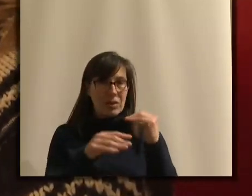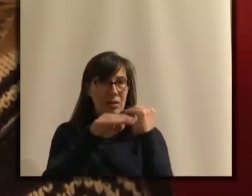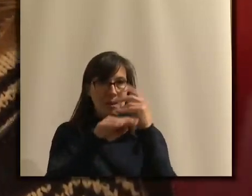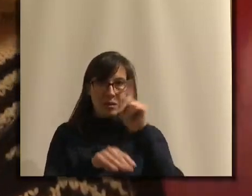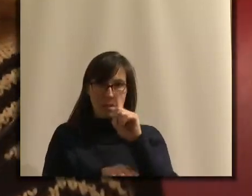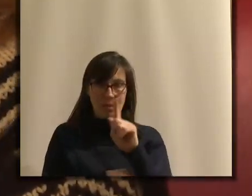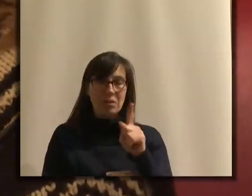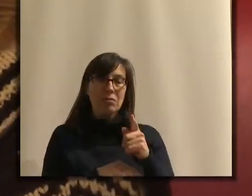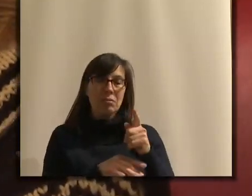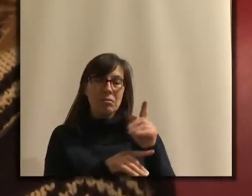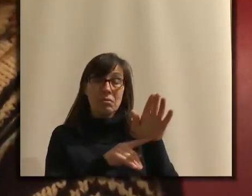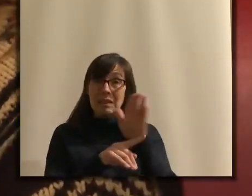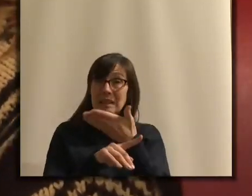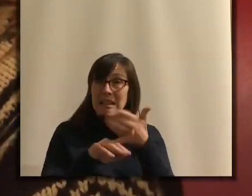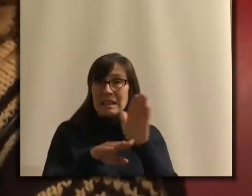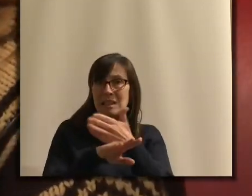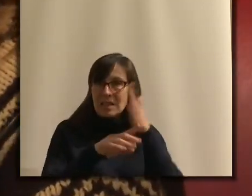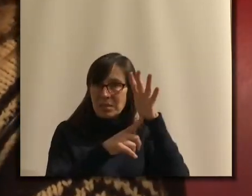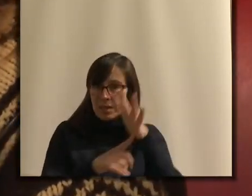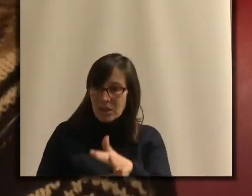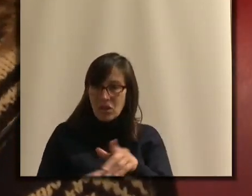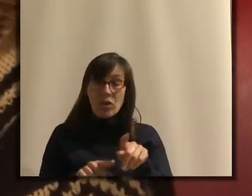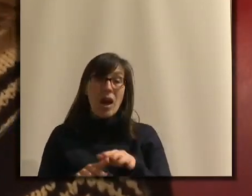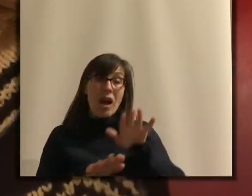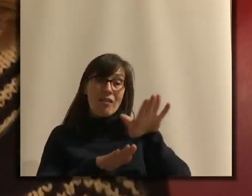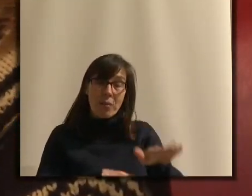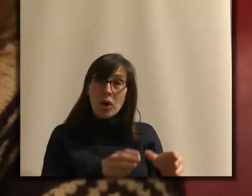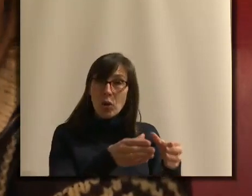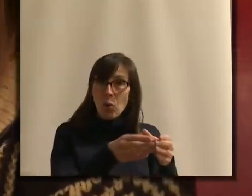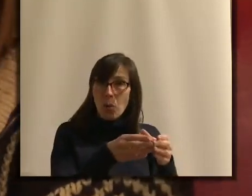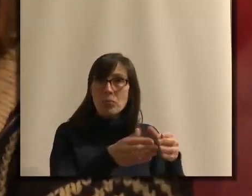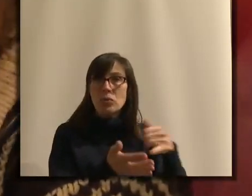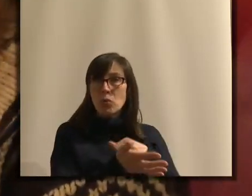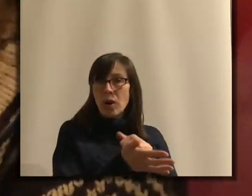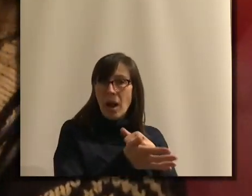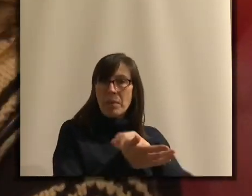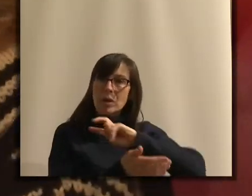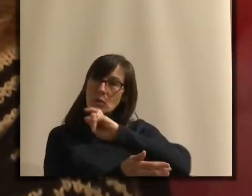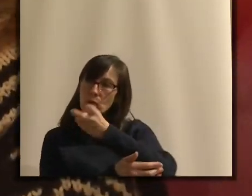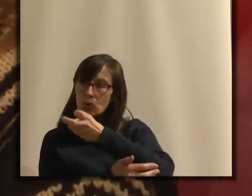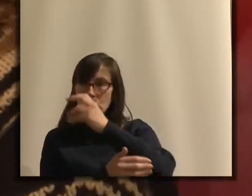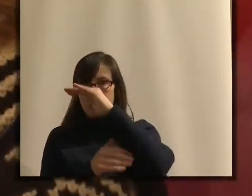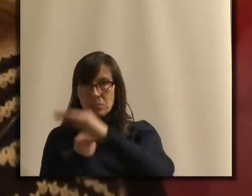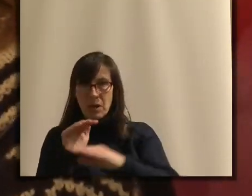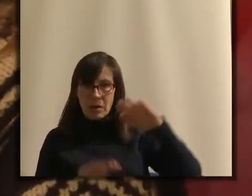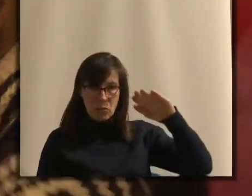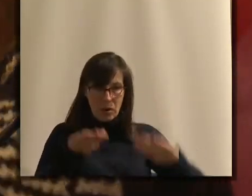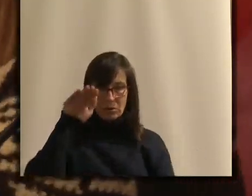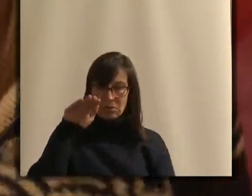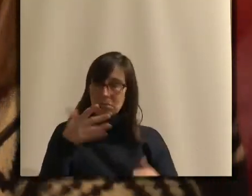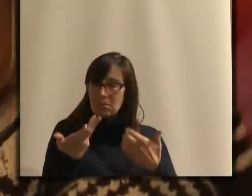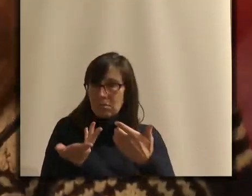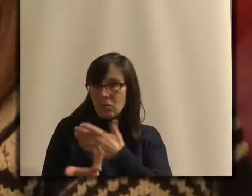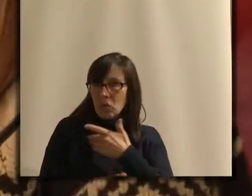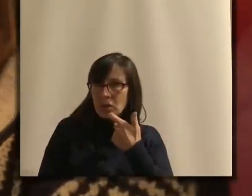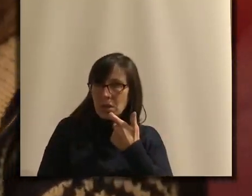discriminació vigent, i afavorint col·lectius vulnerables, que també n'hi ha, vers a uns altres. Això el que fa és fomentar encara més la